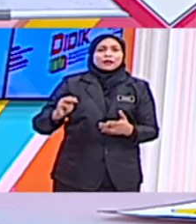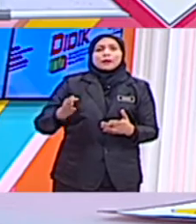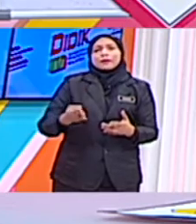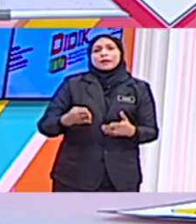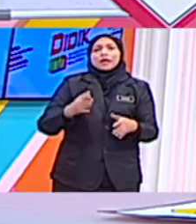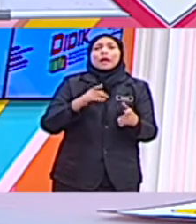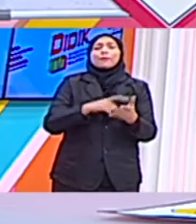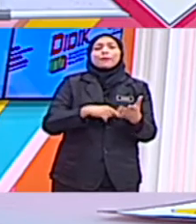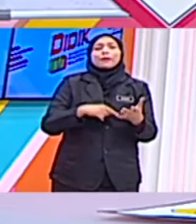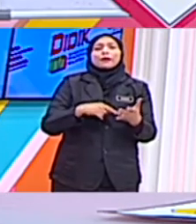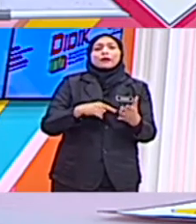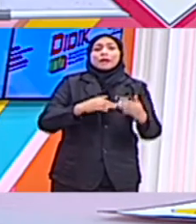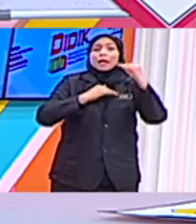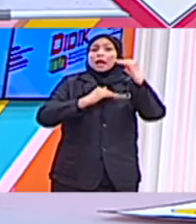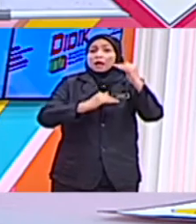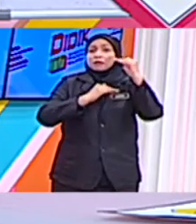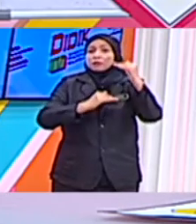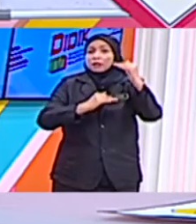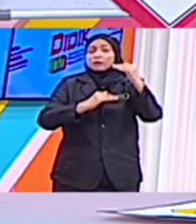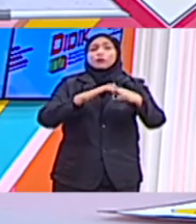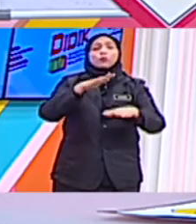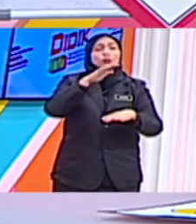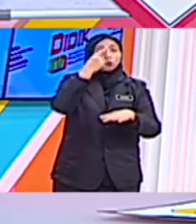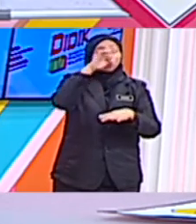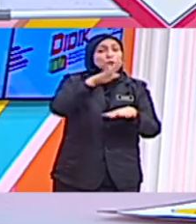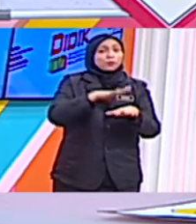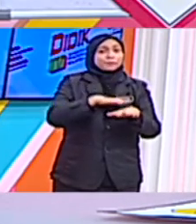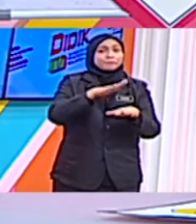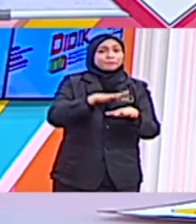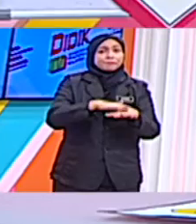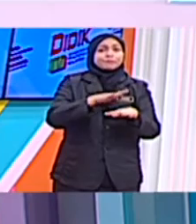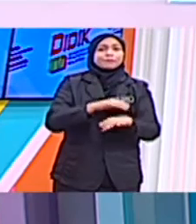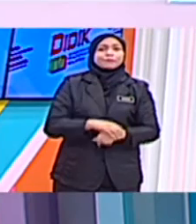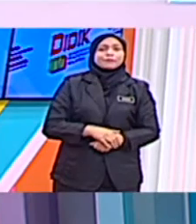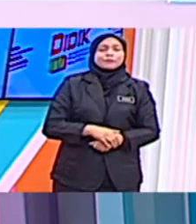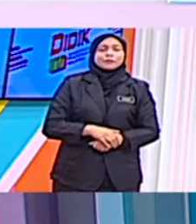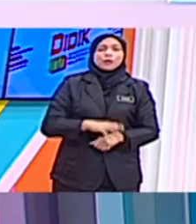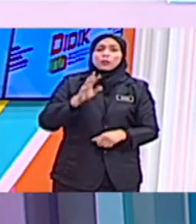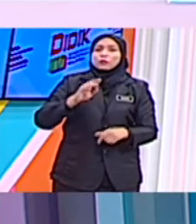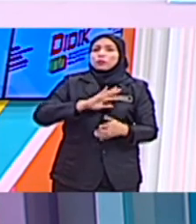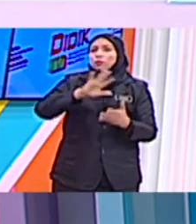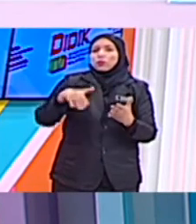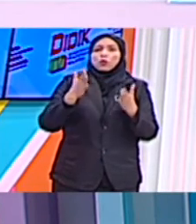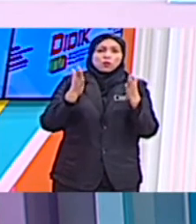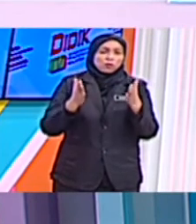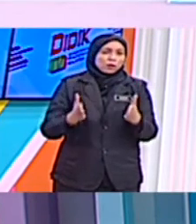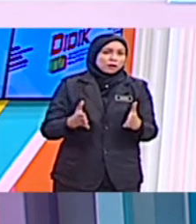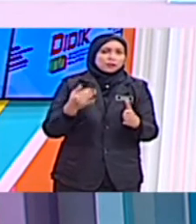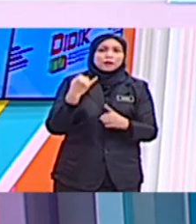sentuhan. Okey, batasan sentuhan. Okey, pada dasarnya semua orang tidak dibenarkan menyentuh anggota